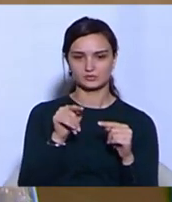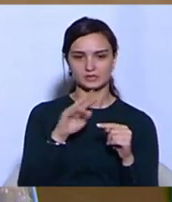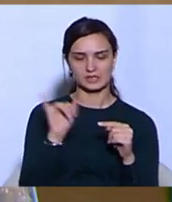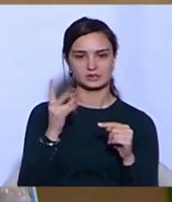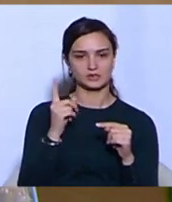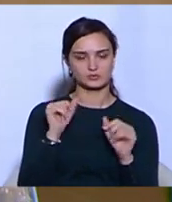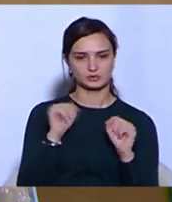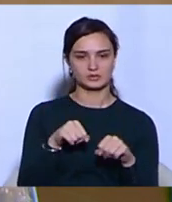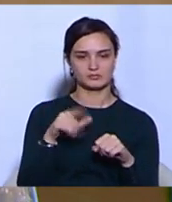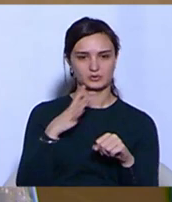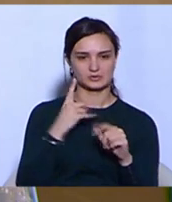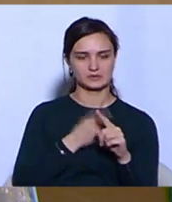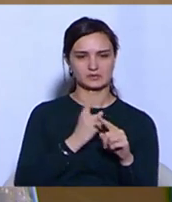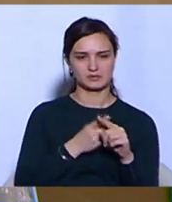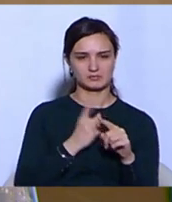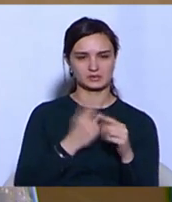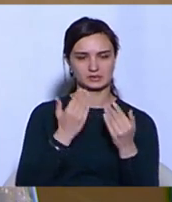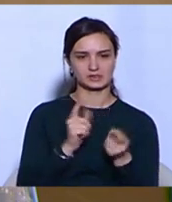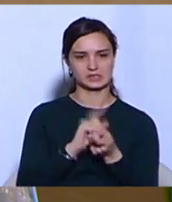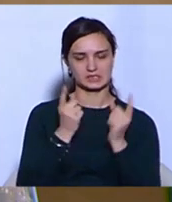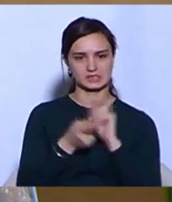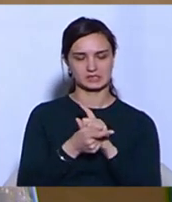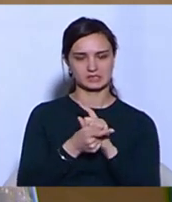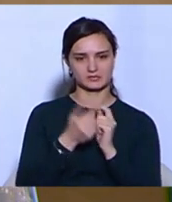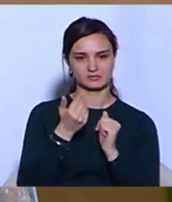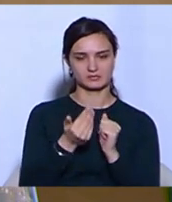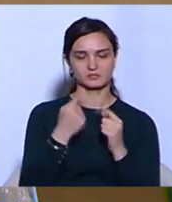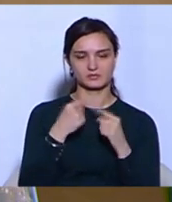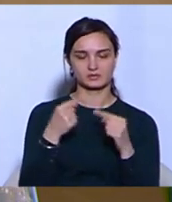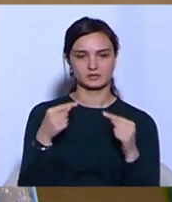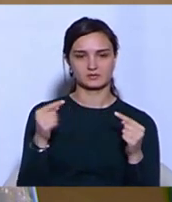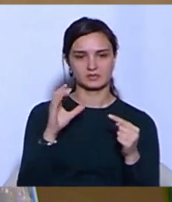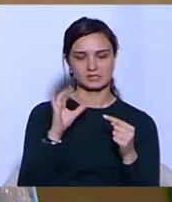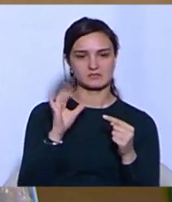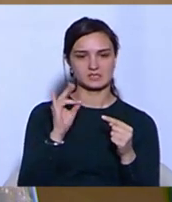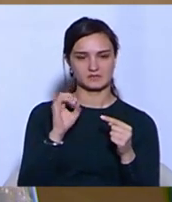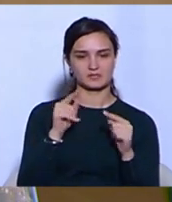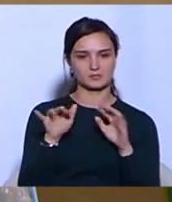ან რატომ შეიძლება გახდეს ძვლები იქცეს სამიზნედ სხვადასხვა